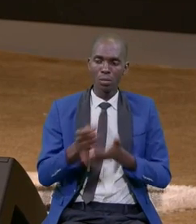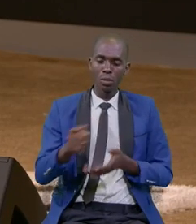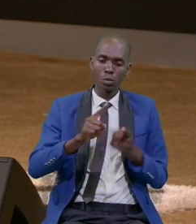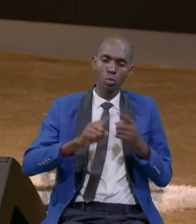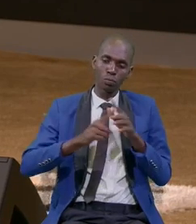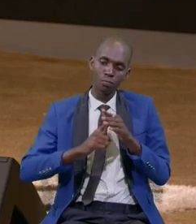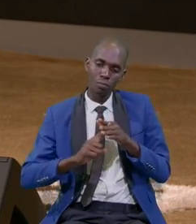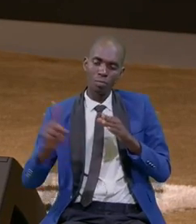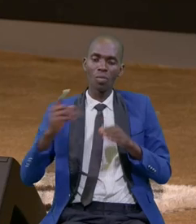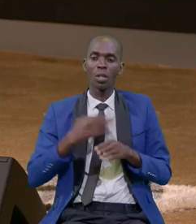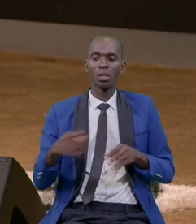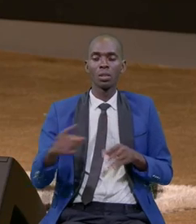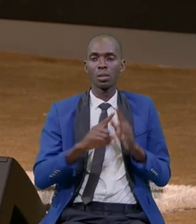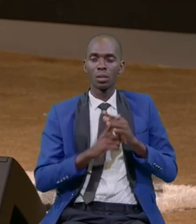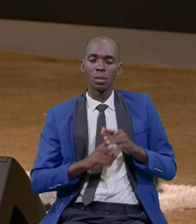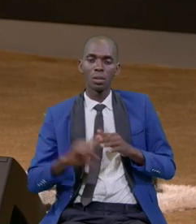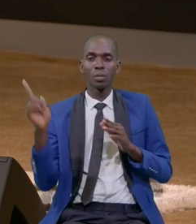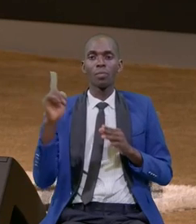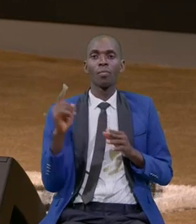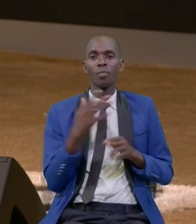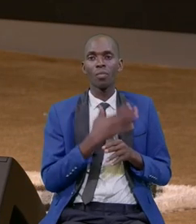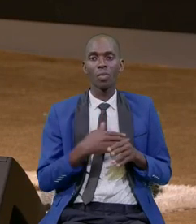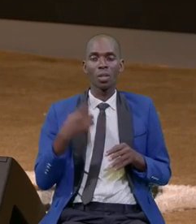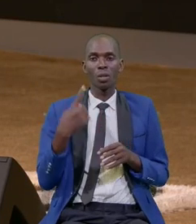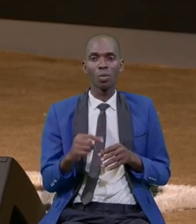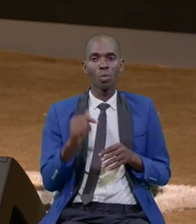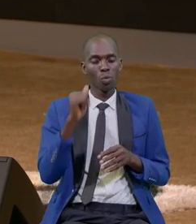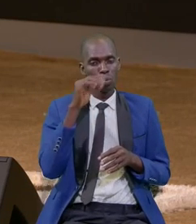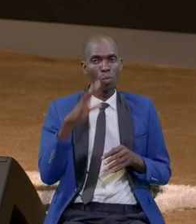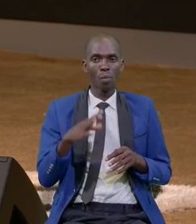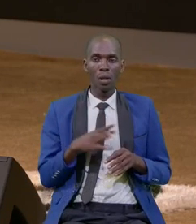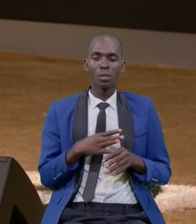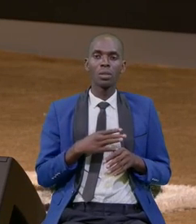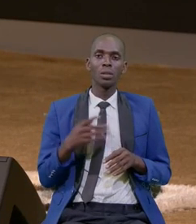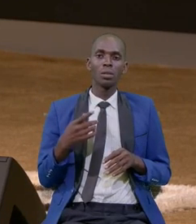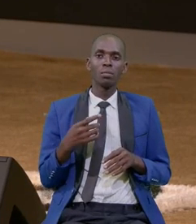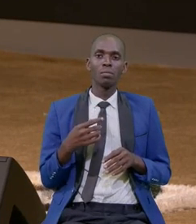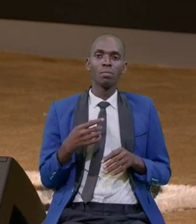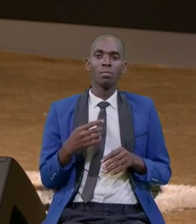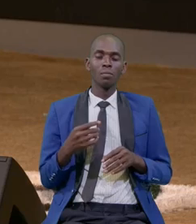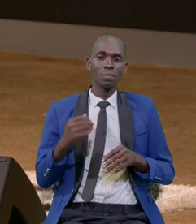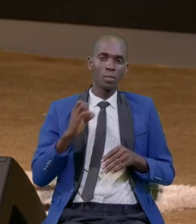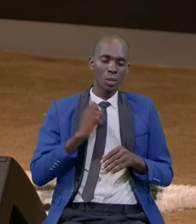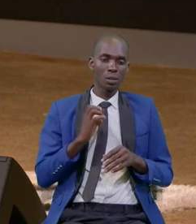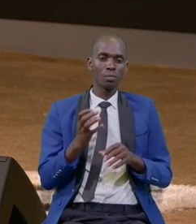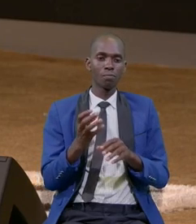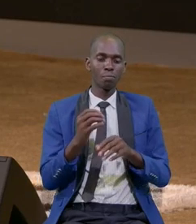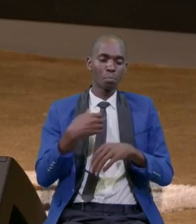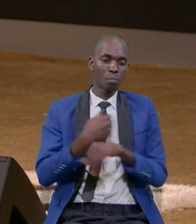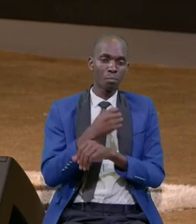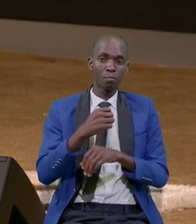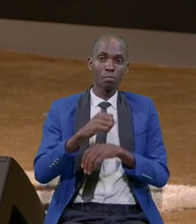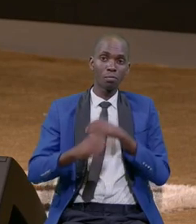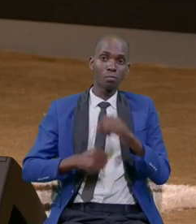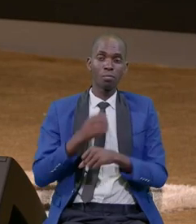qu'il en soit selon vos paroles. Elle prit ainsi congé d'eux et ils s'en allèrent. Et elle attacha le cordon de cramoisi